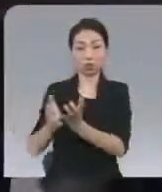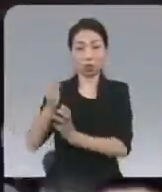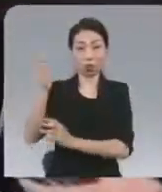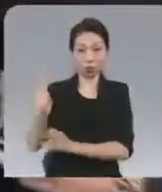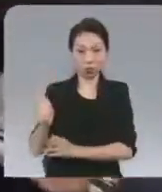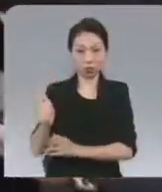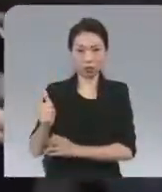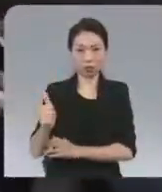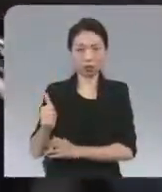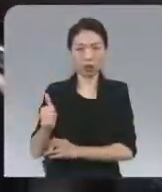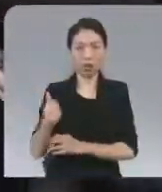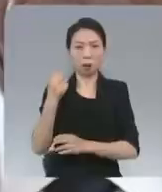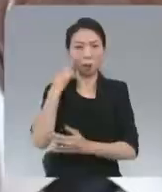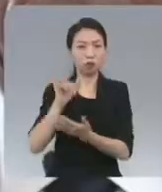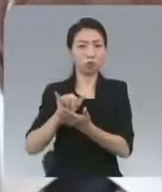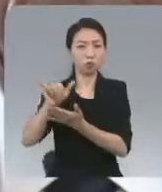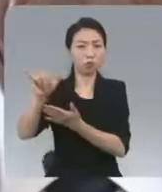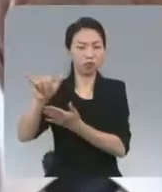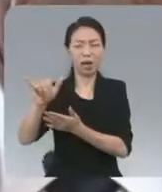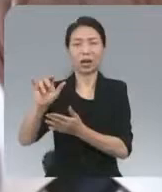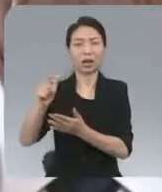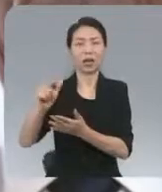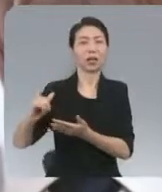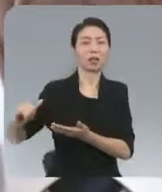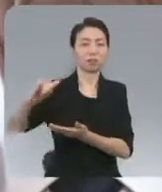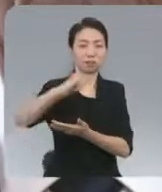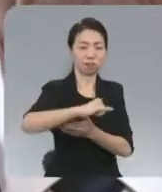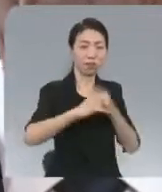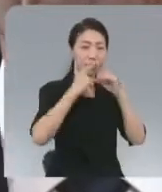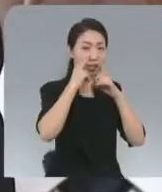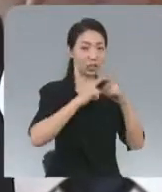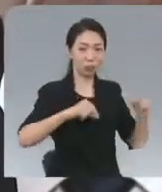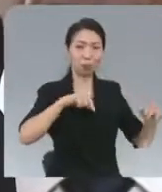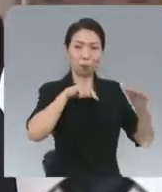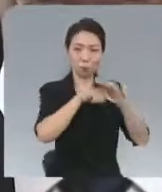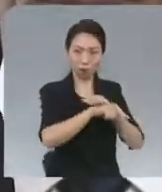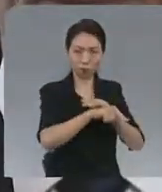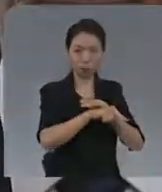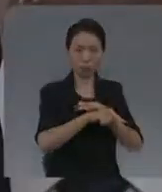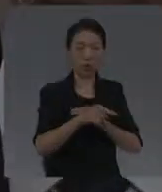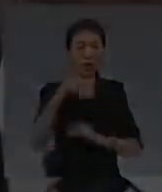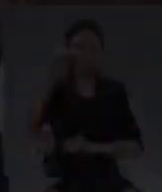quán Nhật Bản ở thôi tổng thống Dương sóc do dự kiến cũng sẽ tới thắp hương ừ ừ